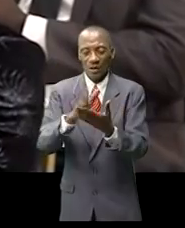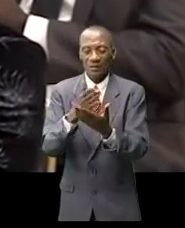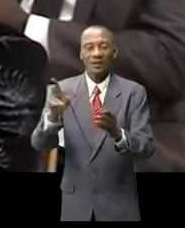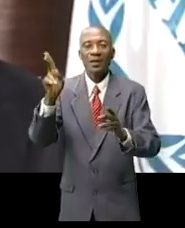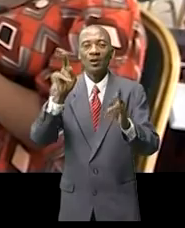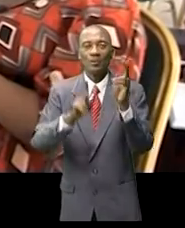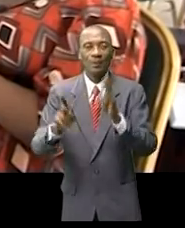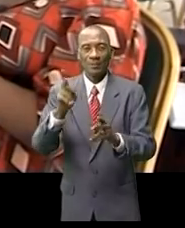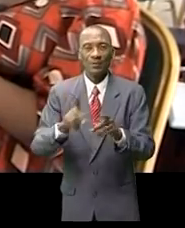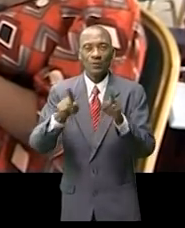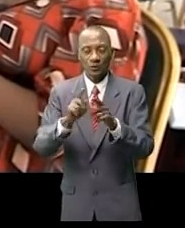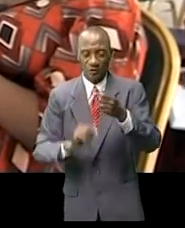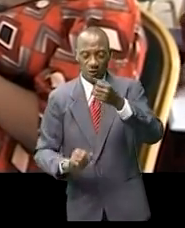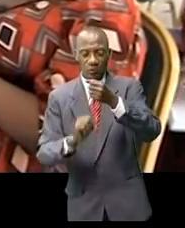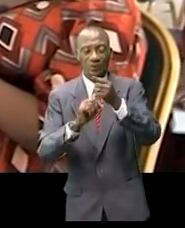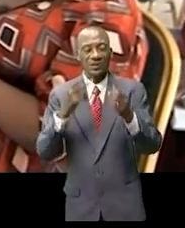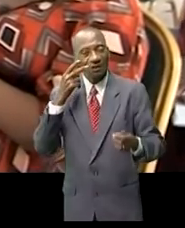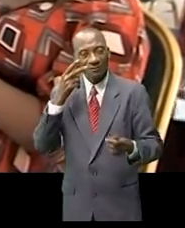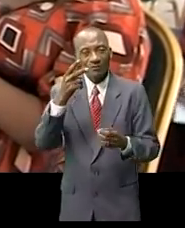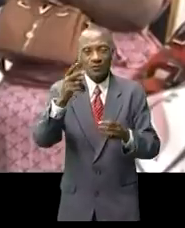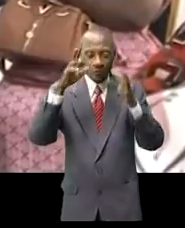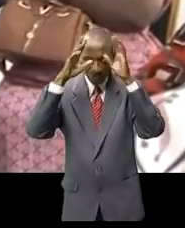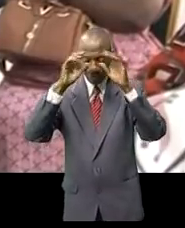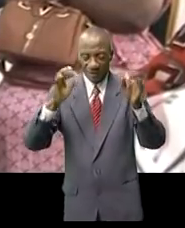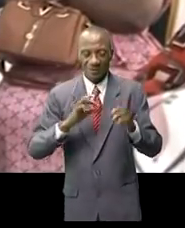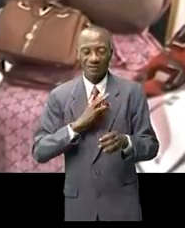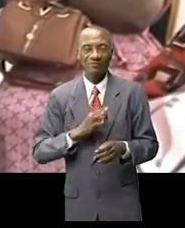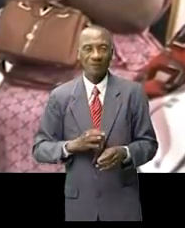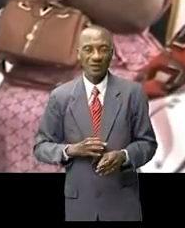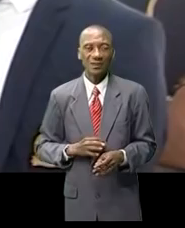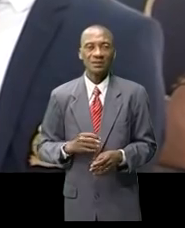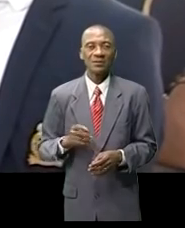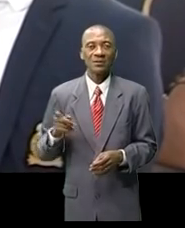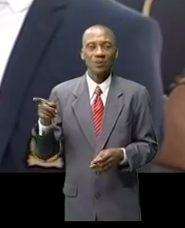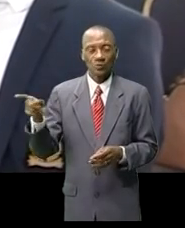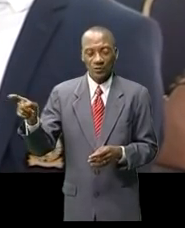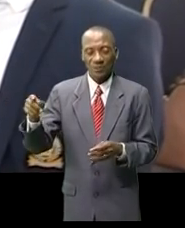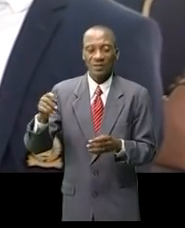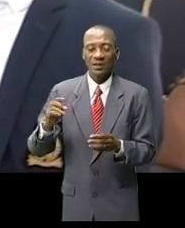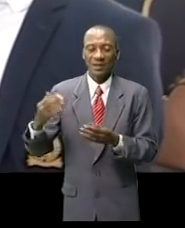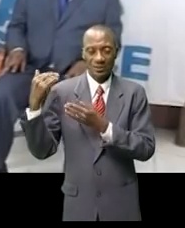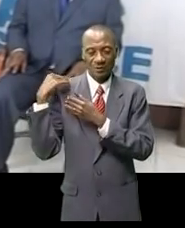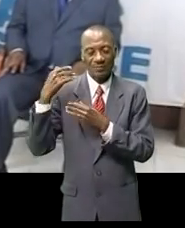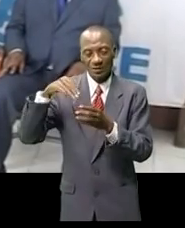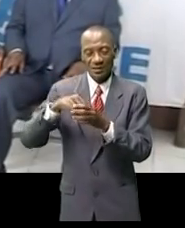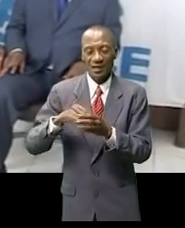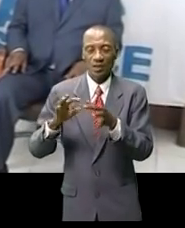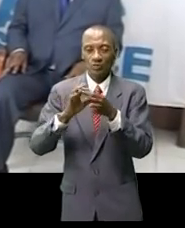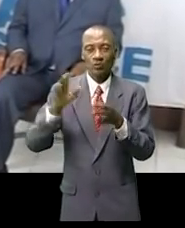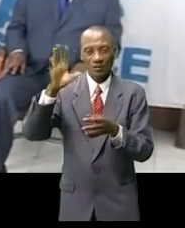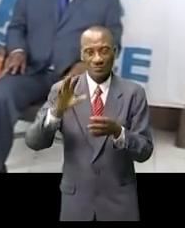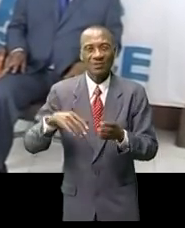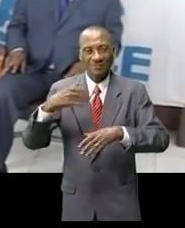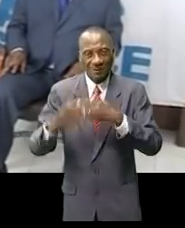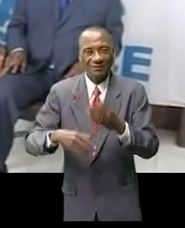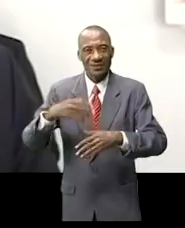la vision du chef de l'État, Félix Antoine Tshisekedi Tshilombo, qui, à la tête de l'Union africaine, ne ménage aucun effort pour